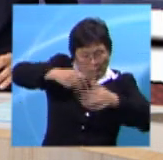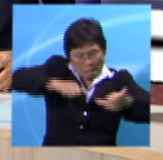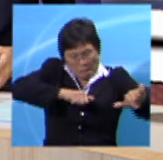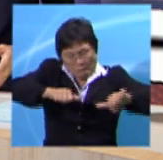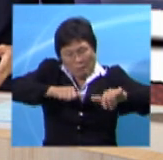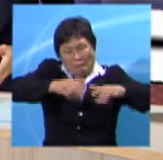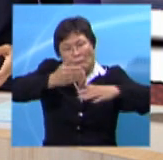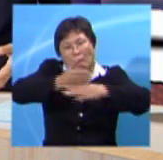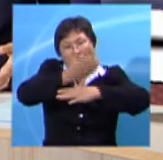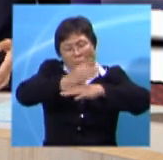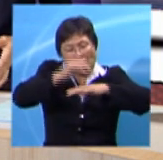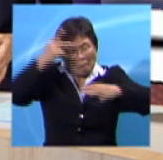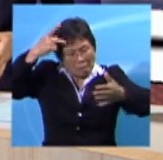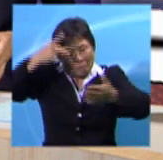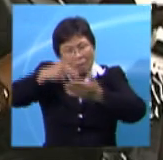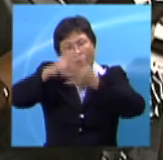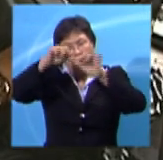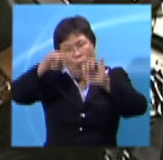pencerubuhan